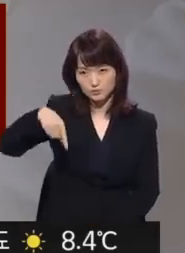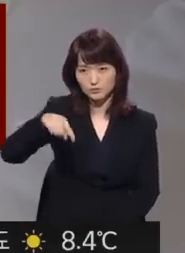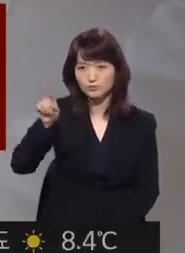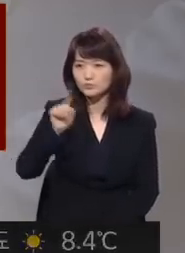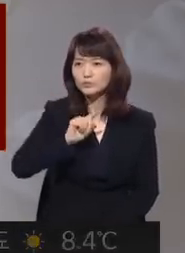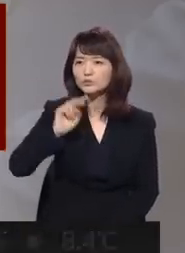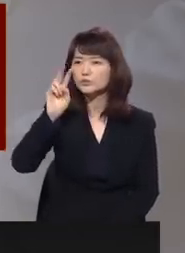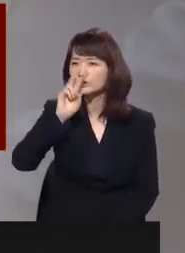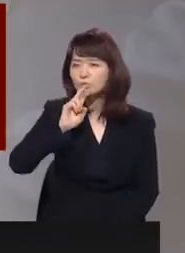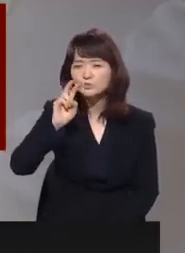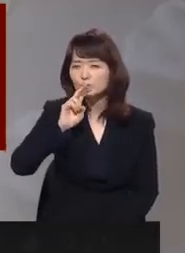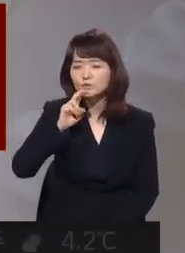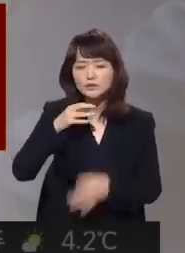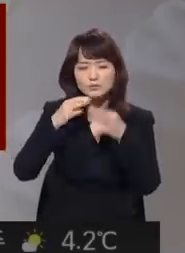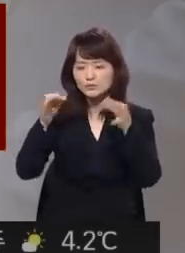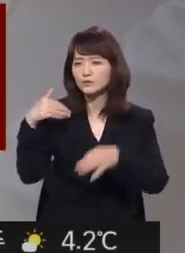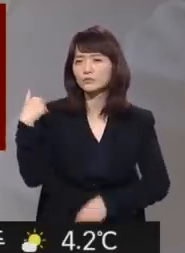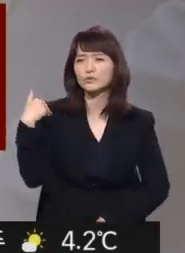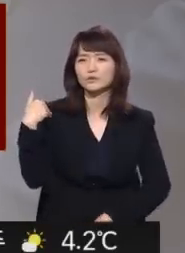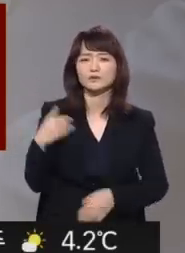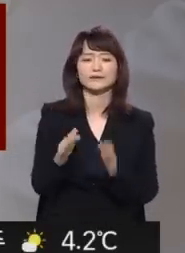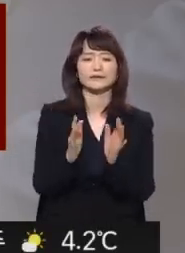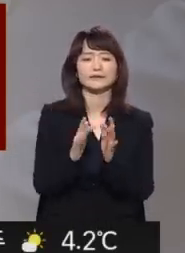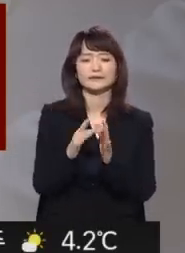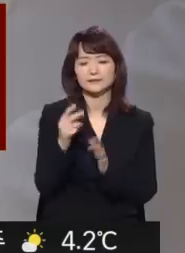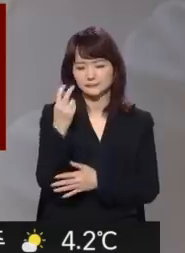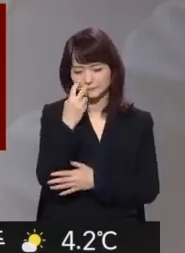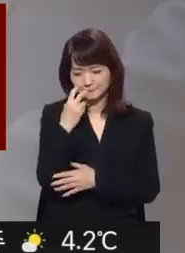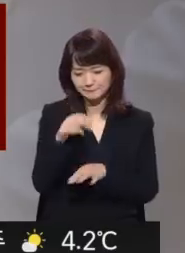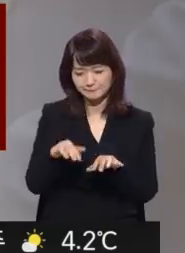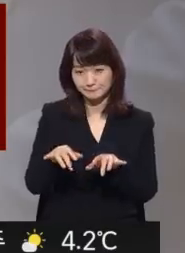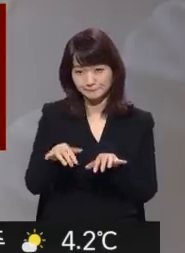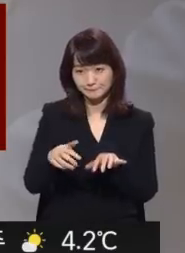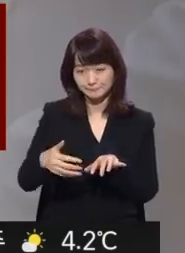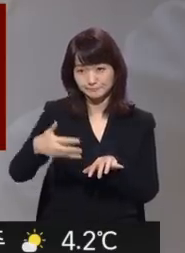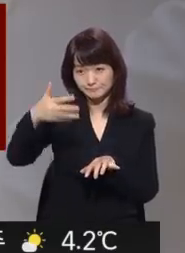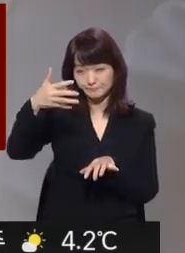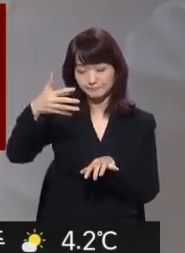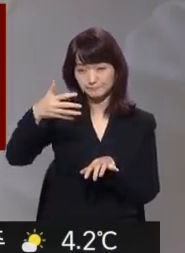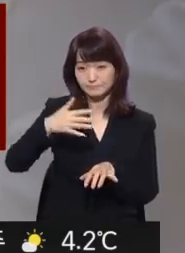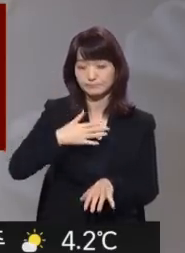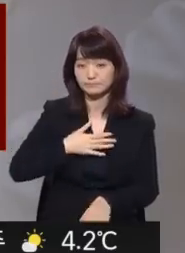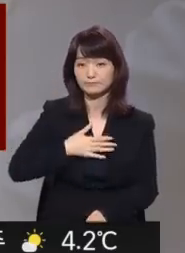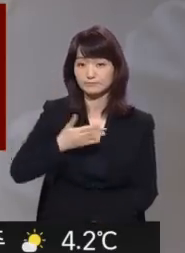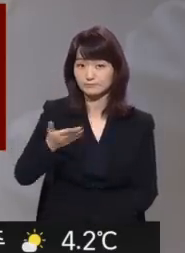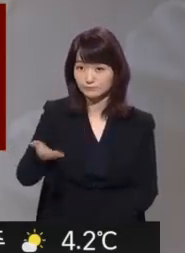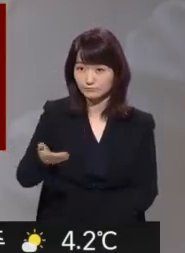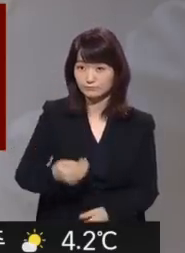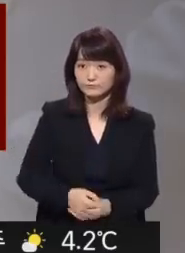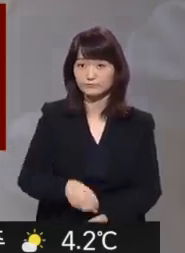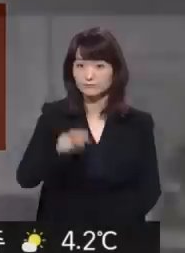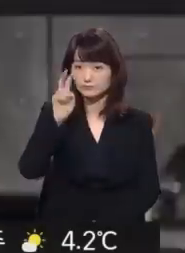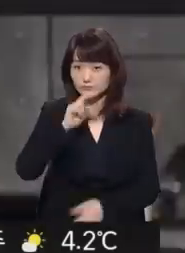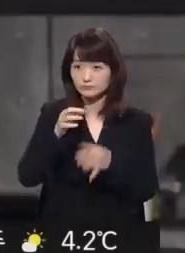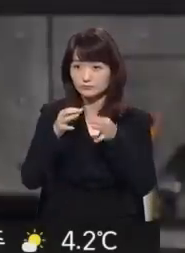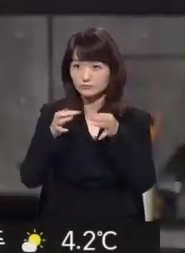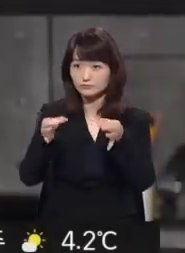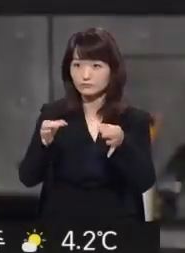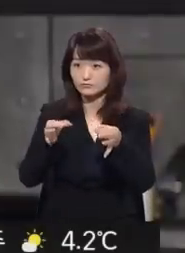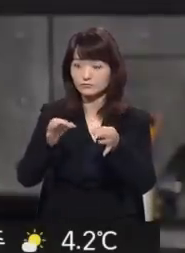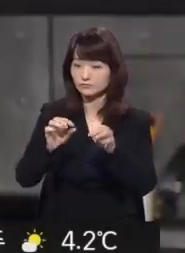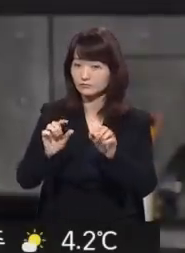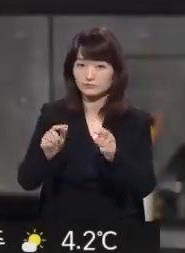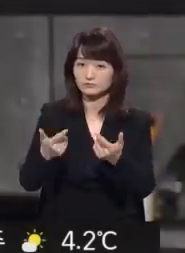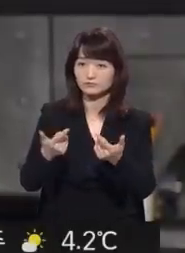우리가 인터넷 검색해서 요즘 유 노래라고 그걸 부쩍 적신해 줬다는데 그건 부르는 노래가 아니 이걸로